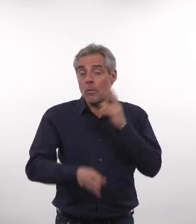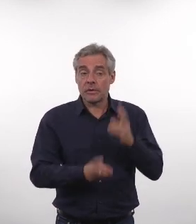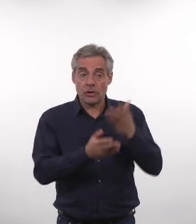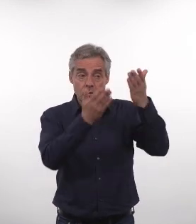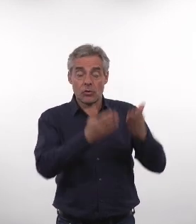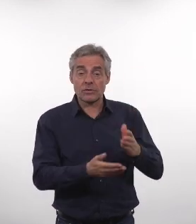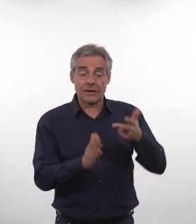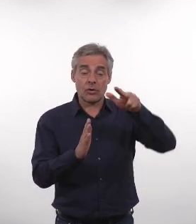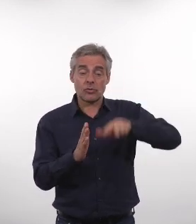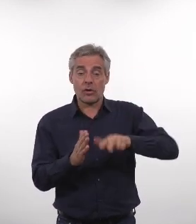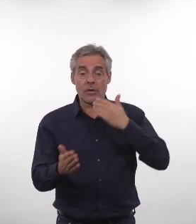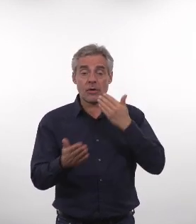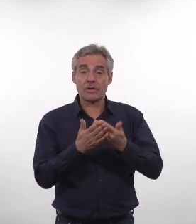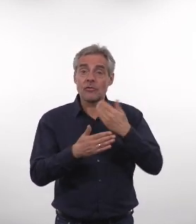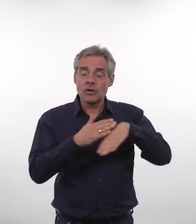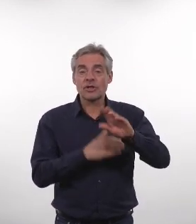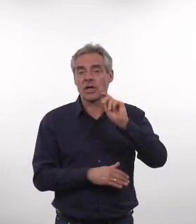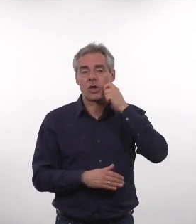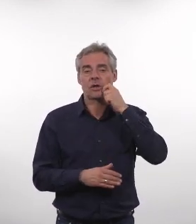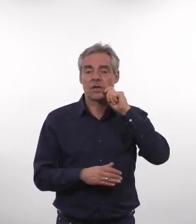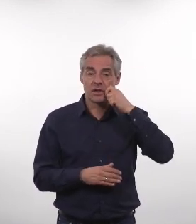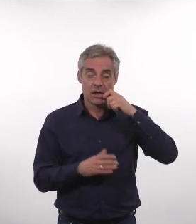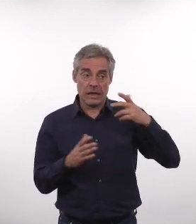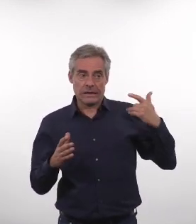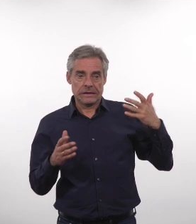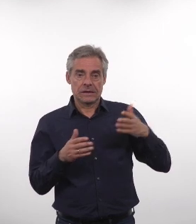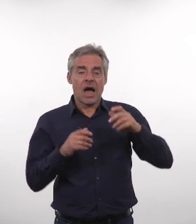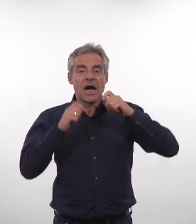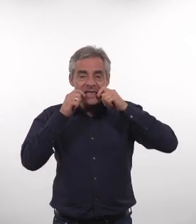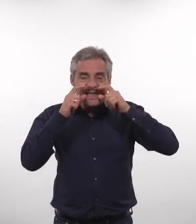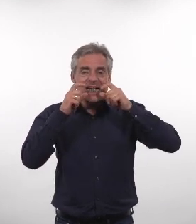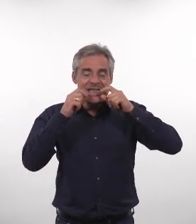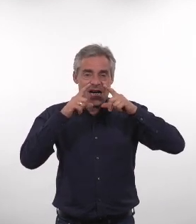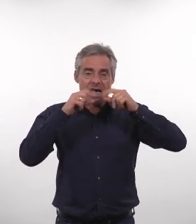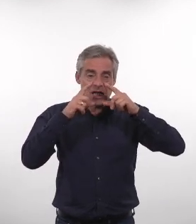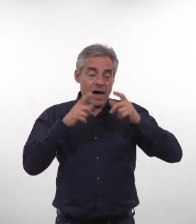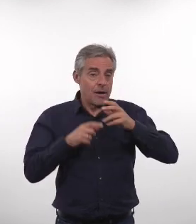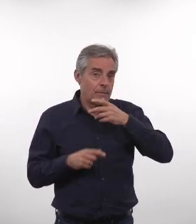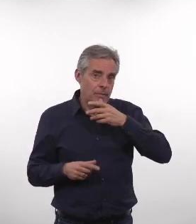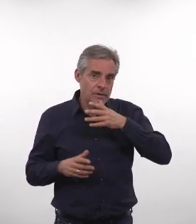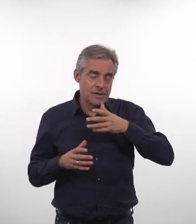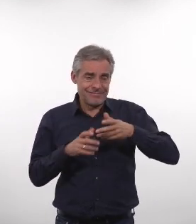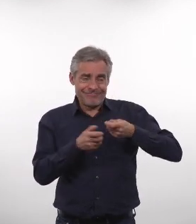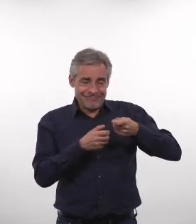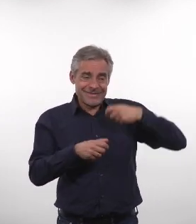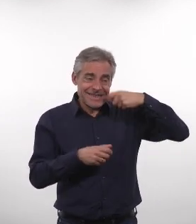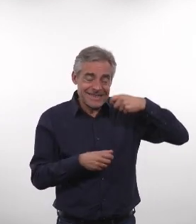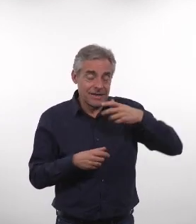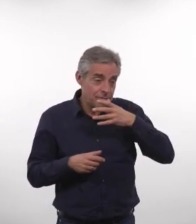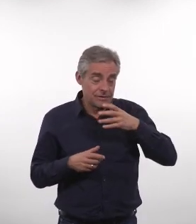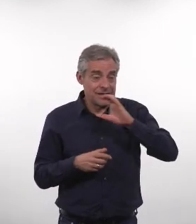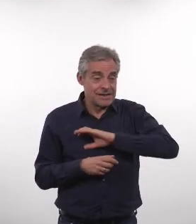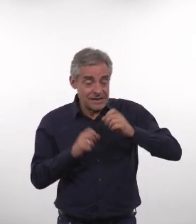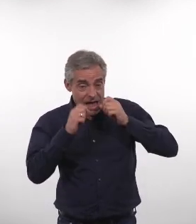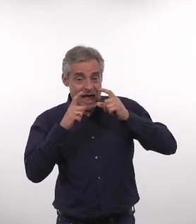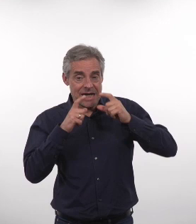dans 3 mois, il y a rendez-vous chez le dentiste et que jusqu'à présent, elle n'arrive pas à ouvrir la bouche à la demande et qu'il va falloir essayer de faire en sorte qu'elle puisse ouvrir la bouche